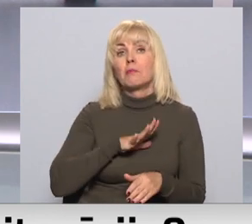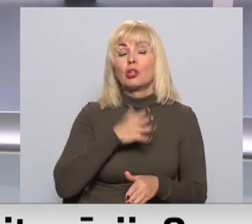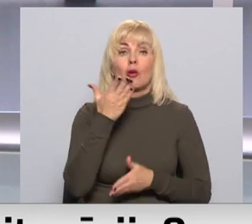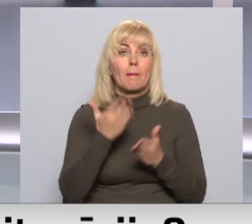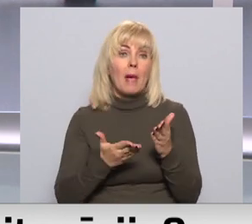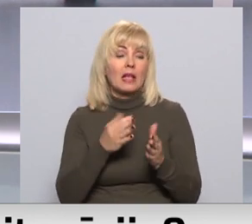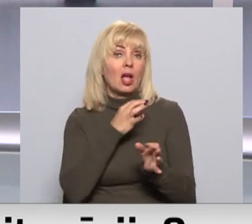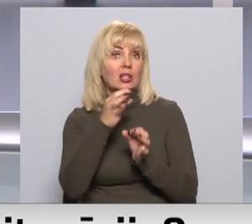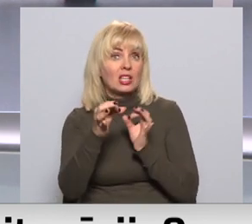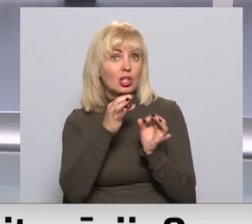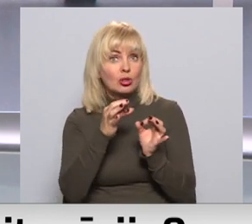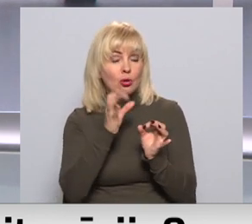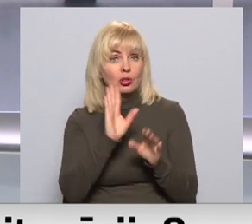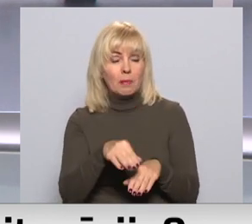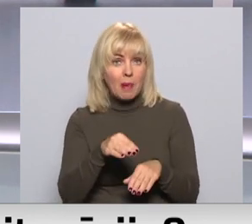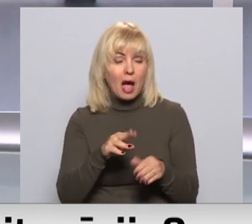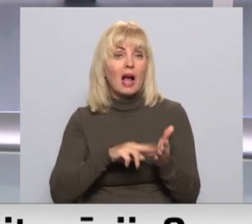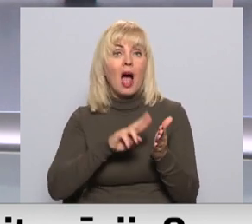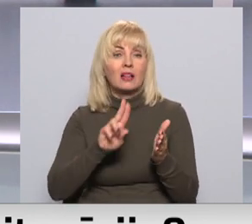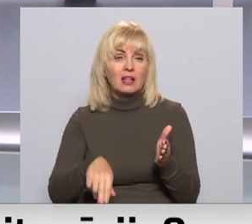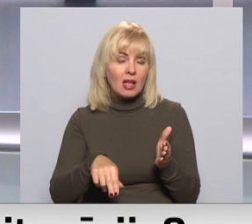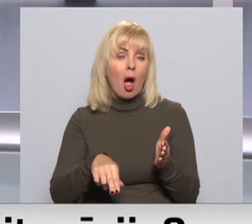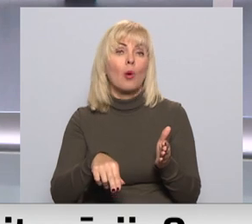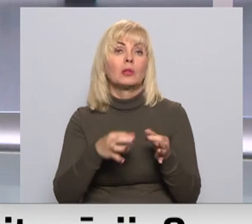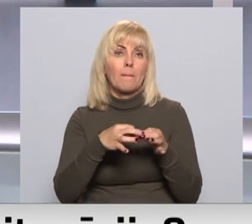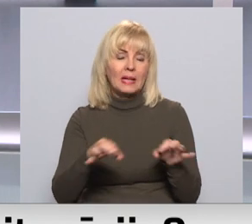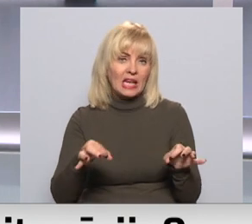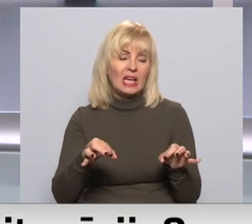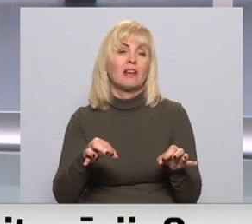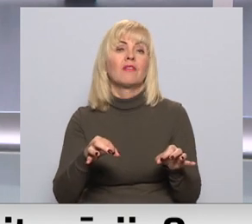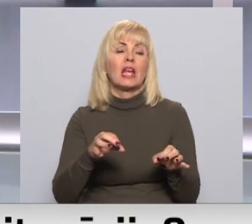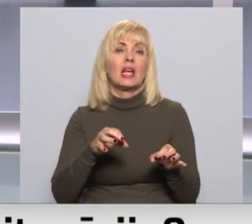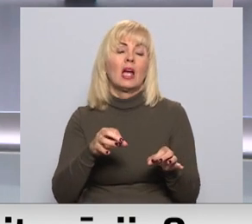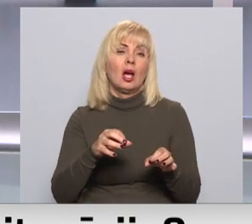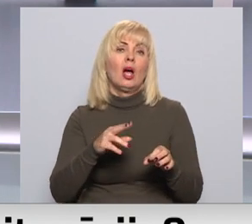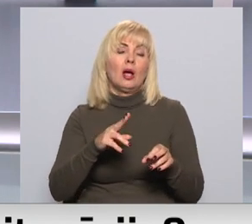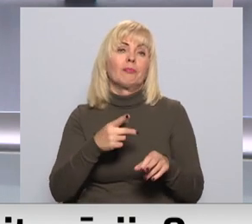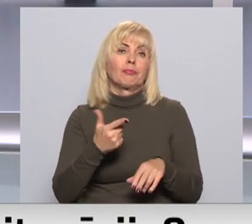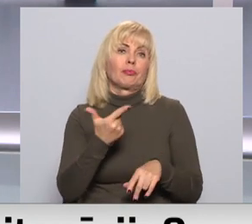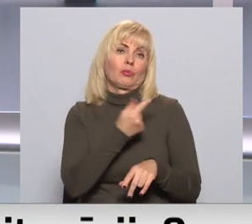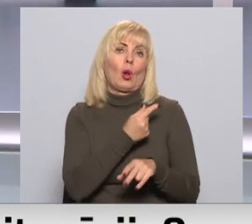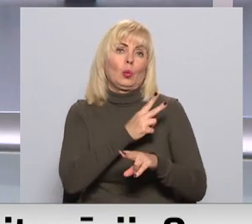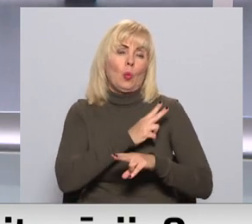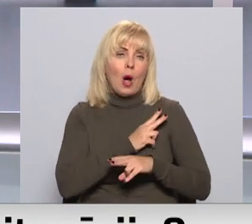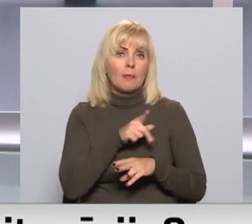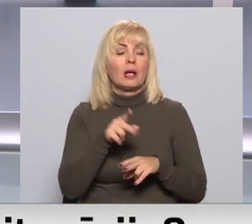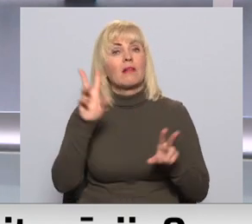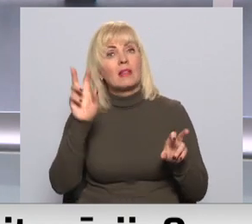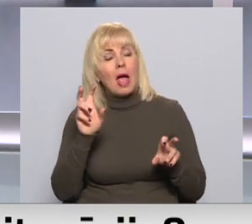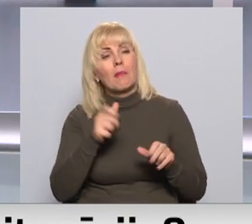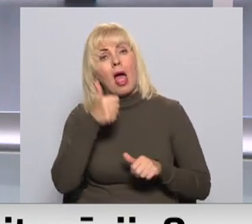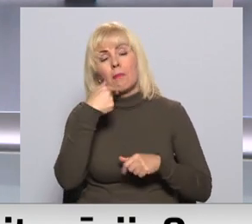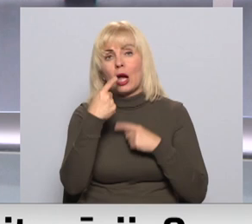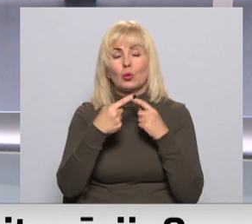mēģinājumi diskutēt par eitanāzijas legalizāciju, taču pagaidām bez virzības. Vai šis ir tabū temats un par nāvi labāk